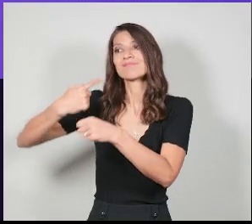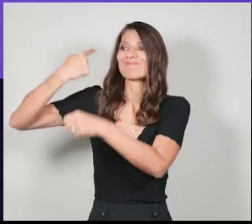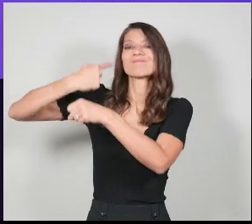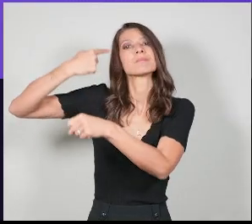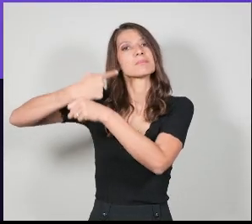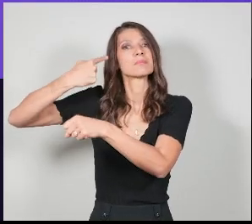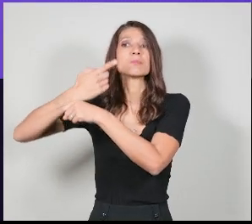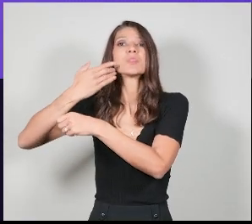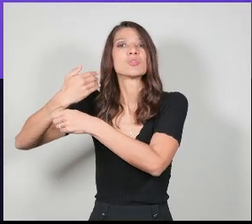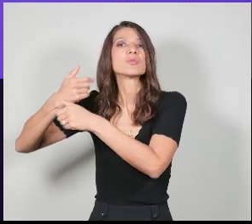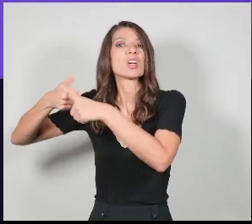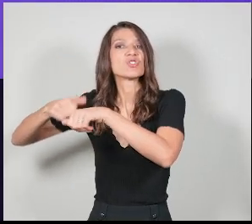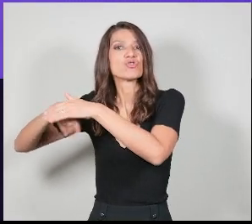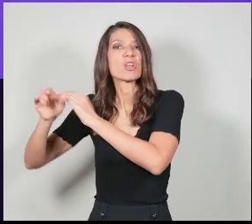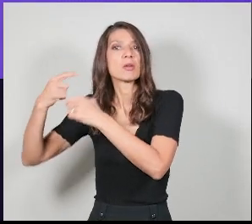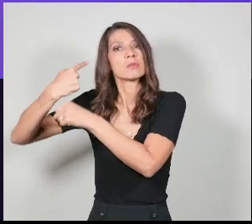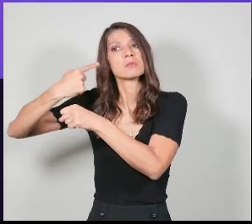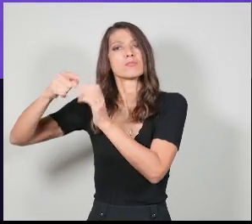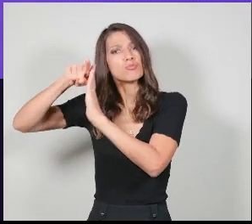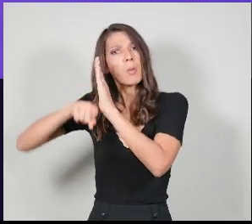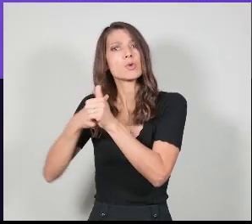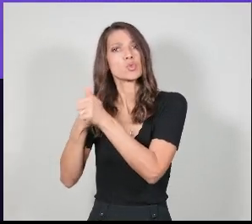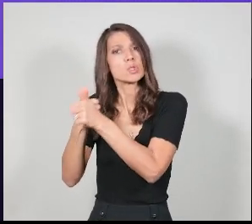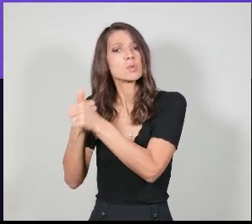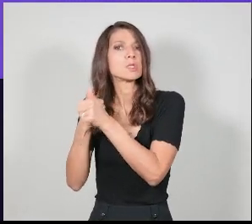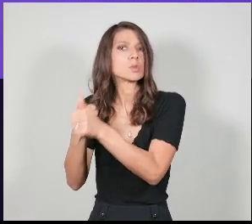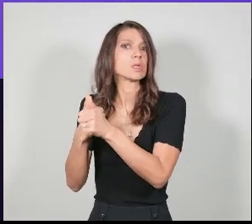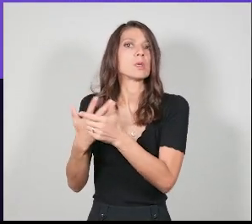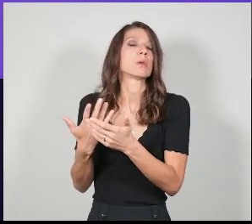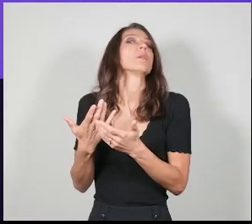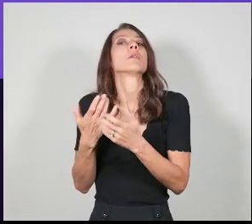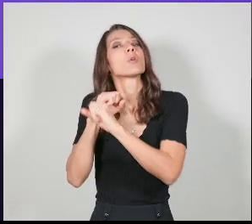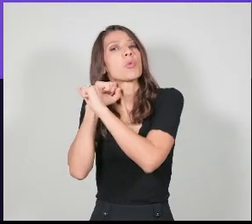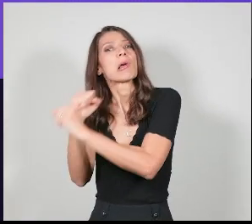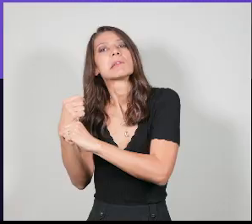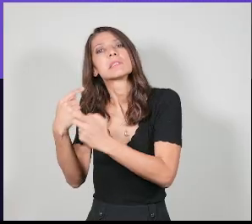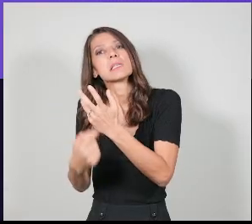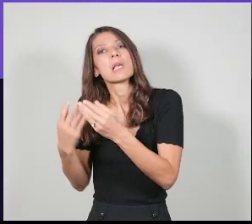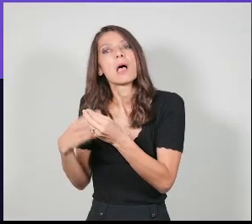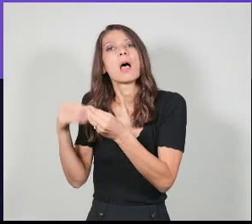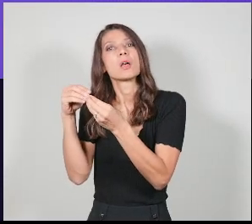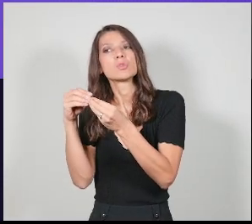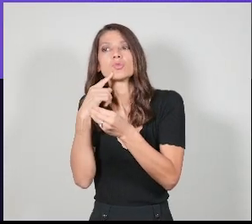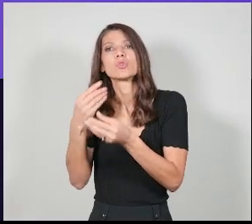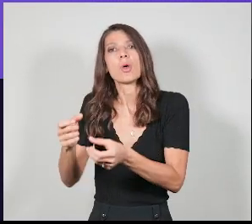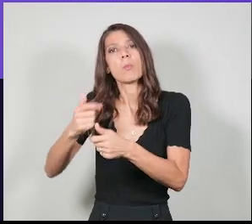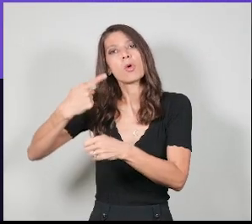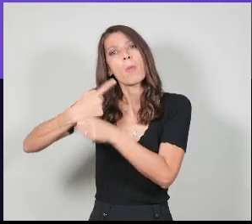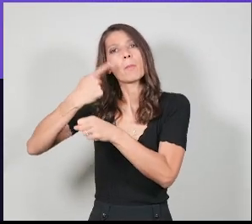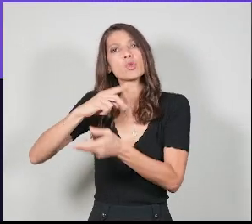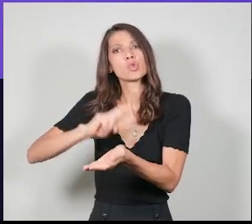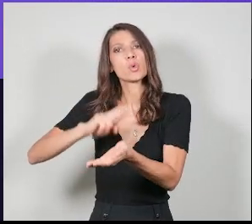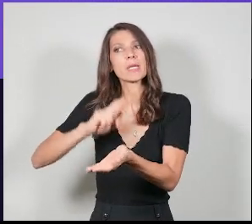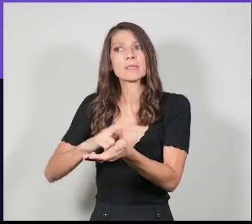dirige et qui met ses propres contraintes devant nos besoins et nos rythmes individuels. Donc c'est